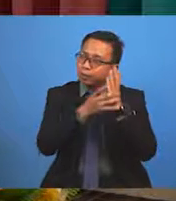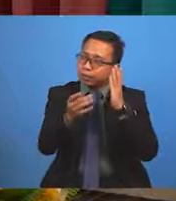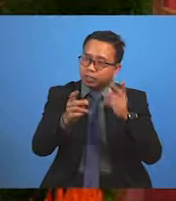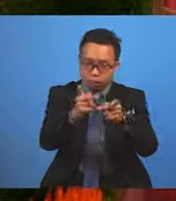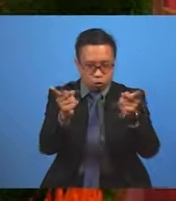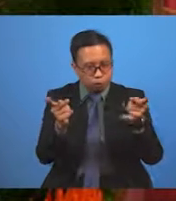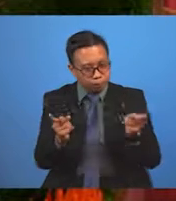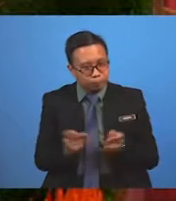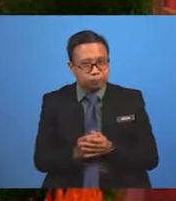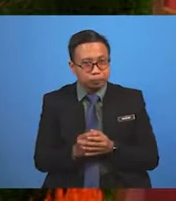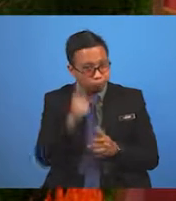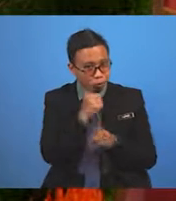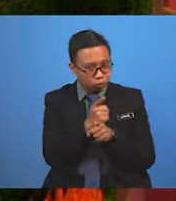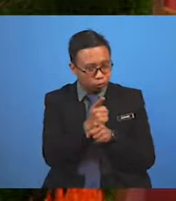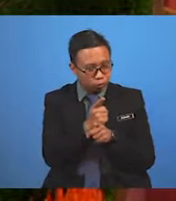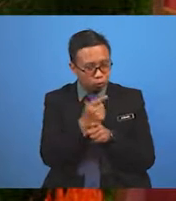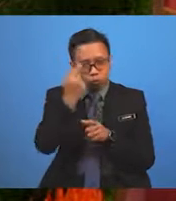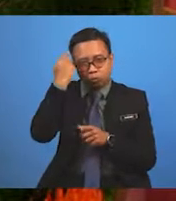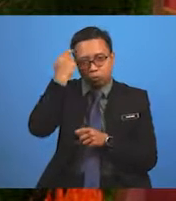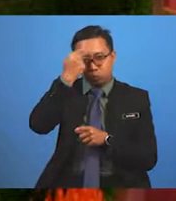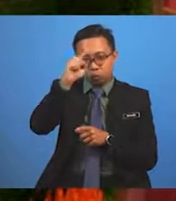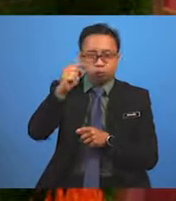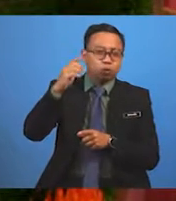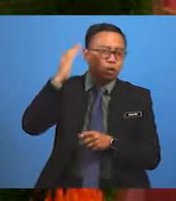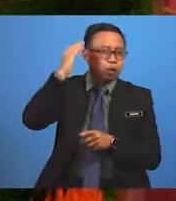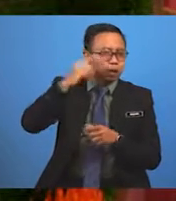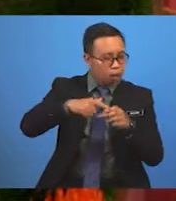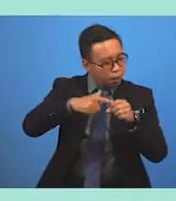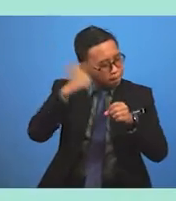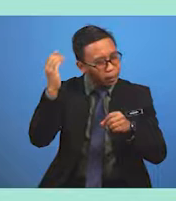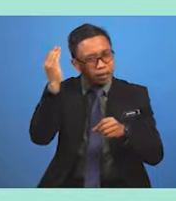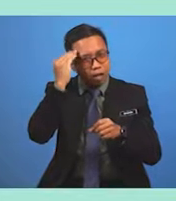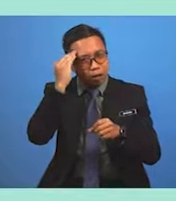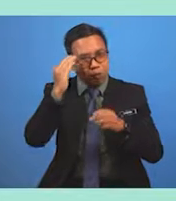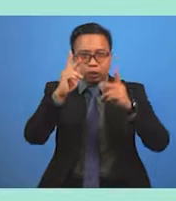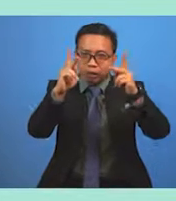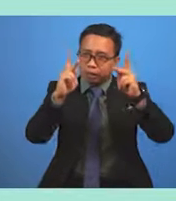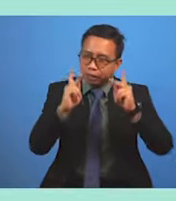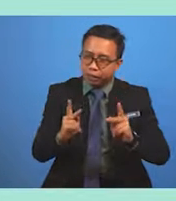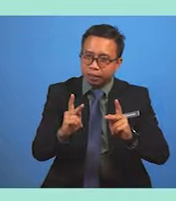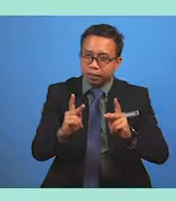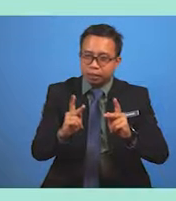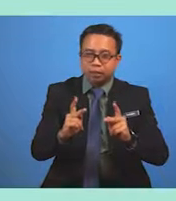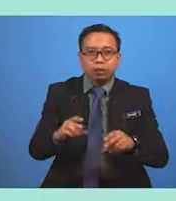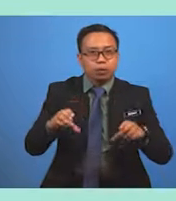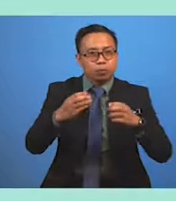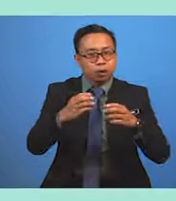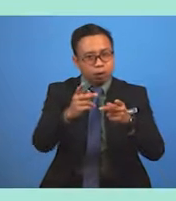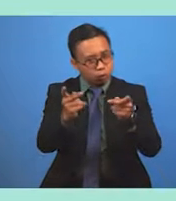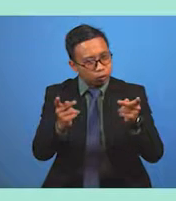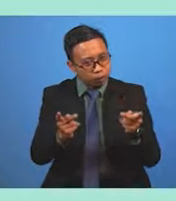tak? Jadi, untuk lebih memahami bagaimana kaedah meminyak kolam, mari